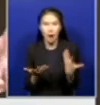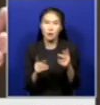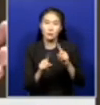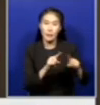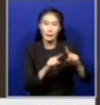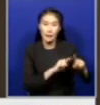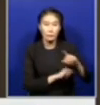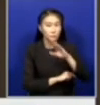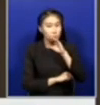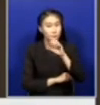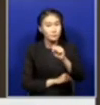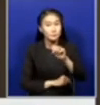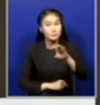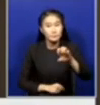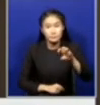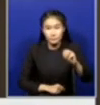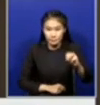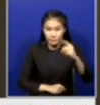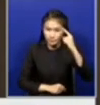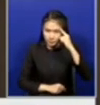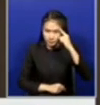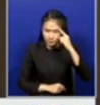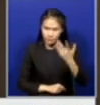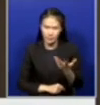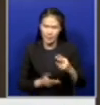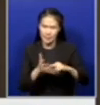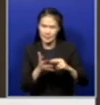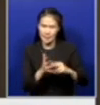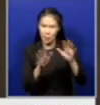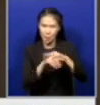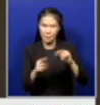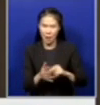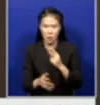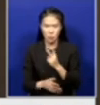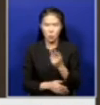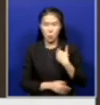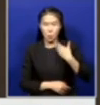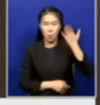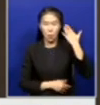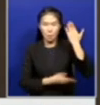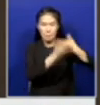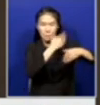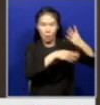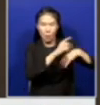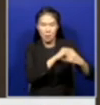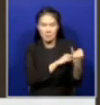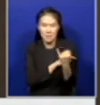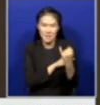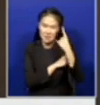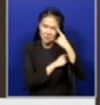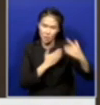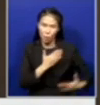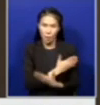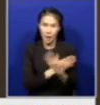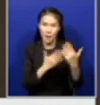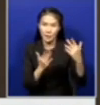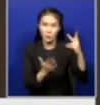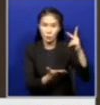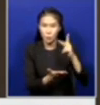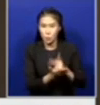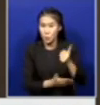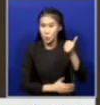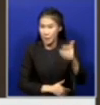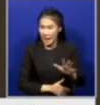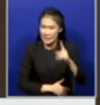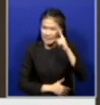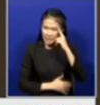SME เหล่านั้นเกิดมีเครดิตไม่ดีก็คงจะไม่ได้รับผมคิดว่าเม็ดเงินที่ท่านตั้งไว้ 500,000 ล้าน